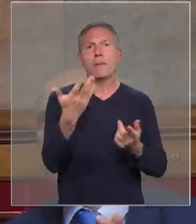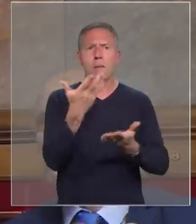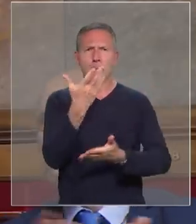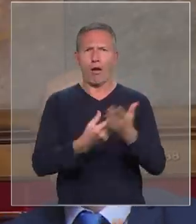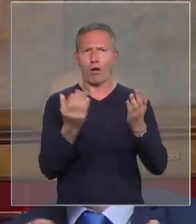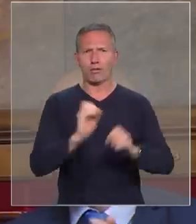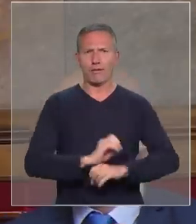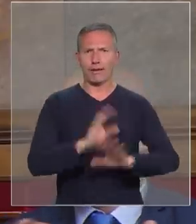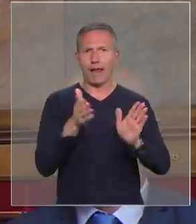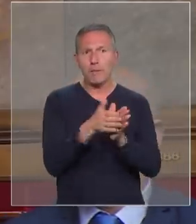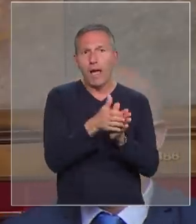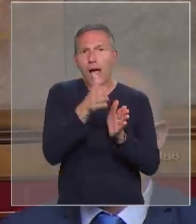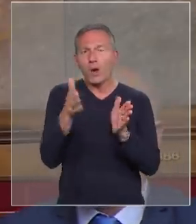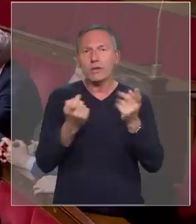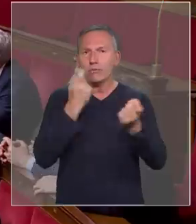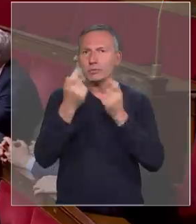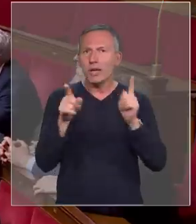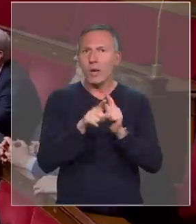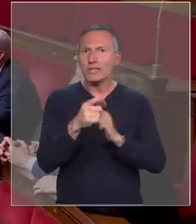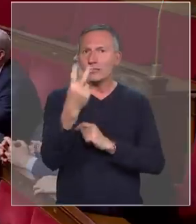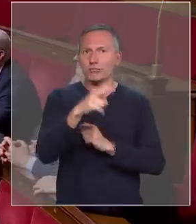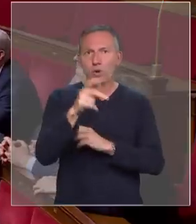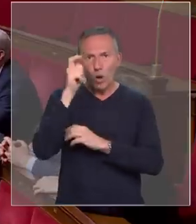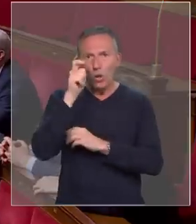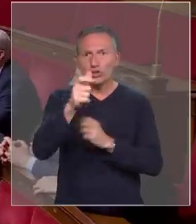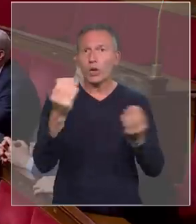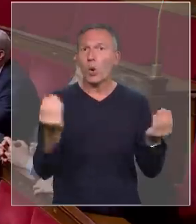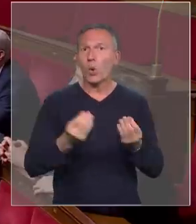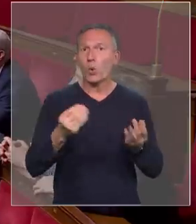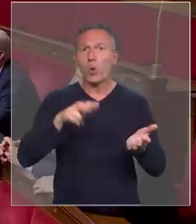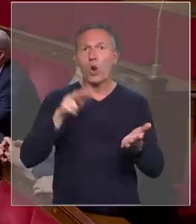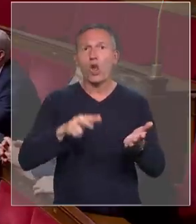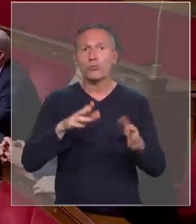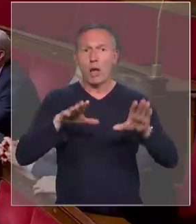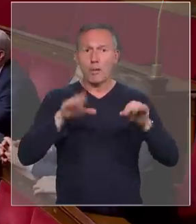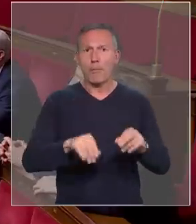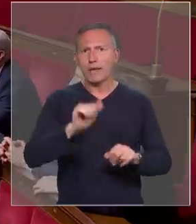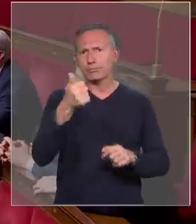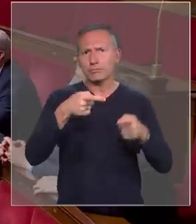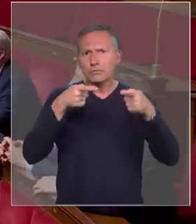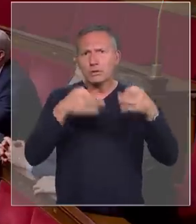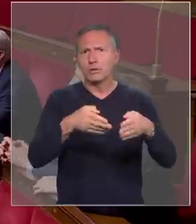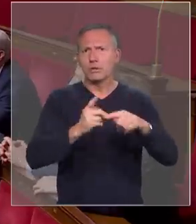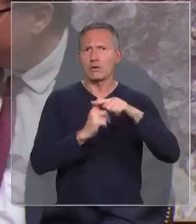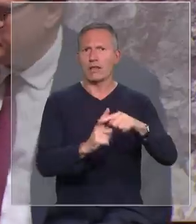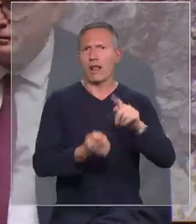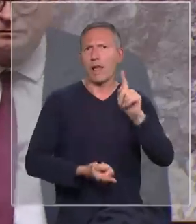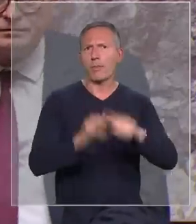clairvoyance, se pose la question de votre cohérence. Le logement occupe une place centrale. Ainsi, quand